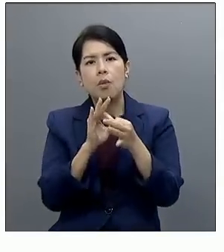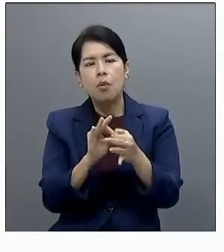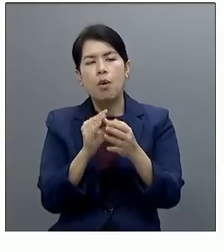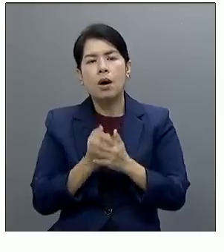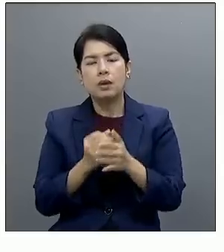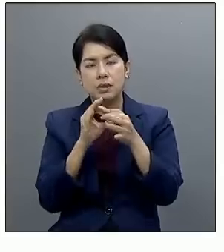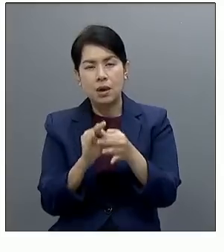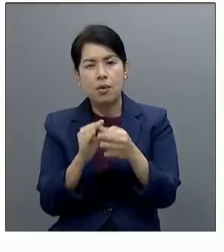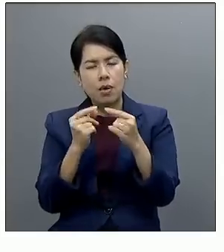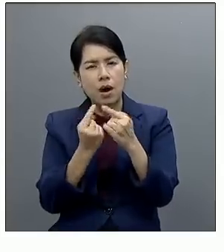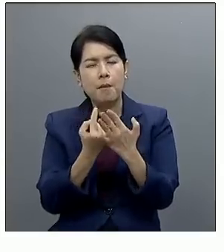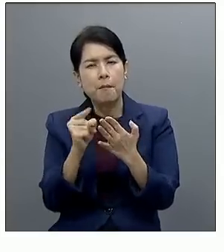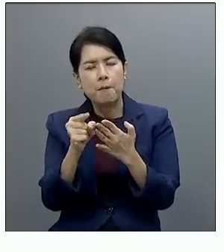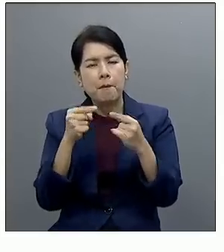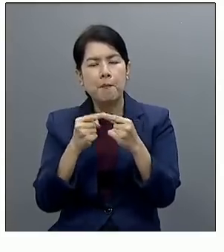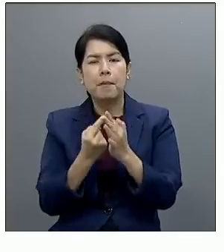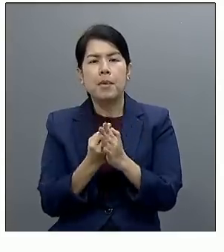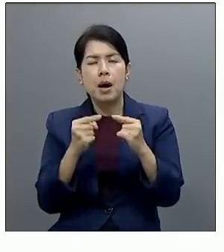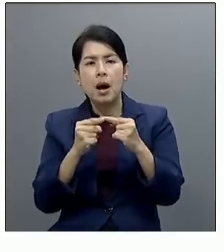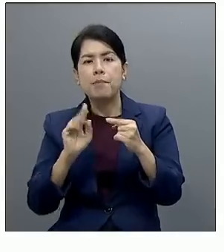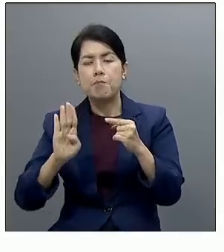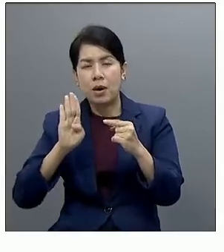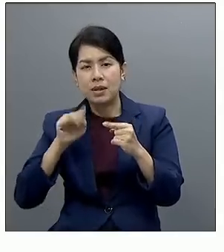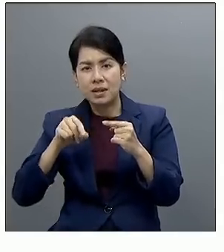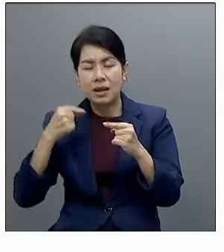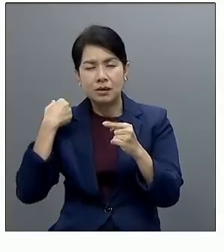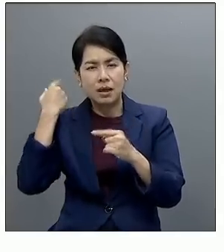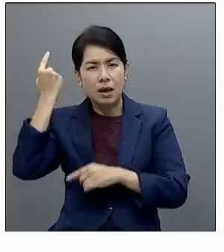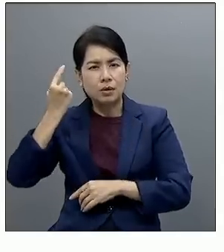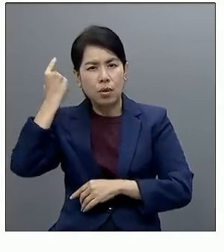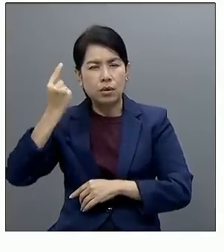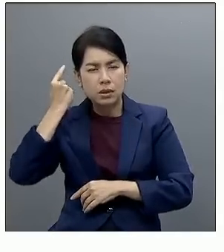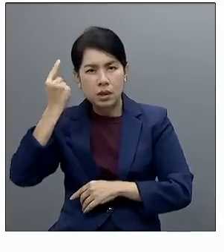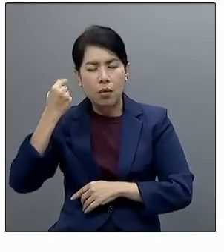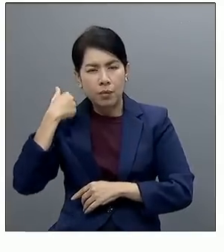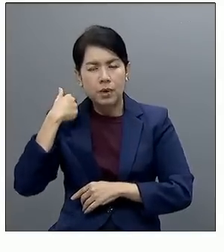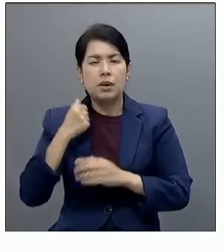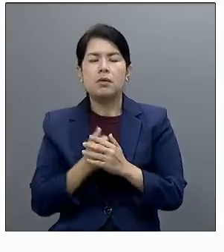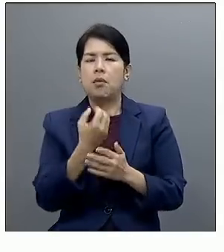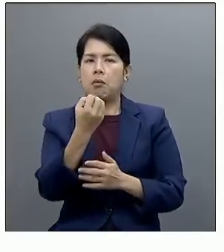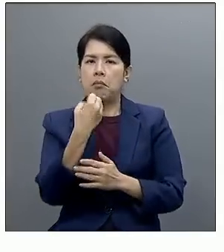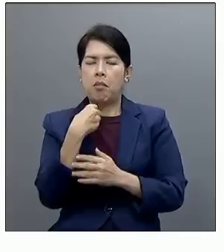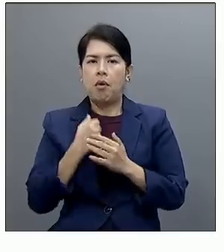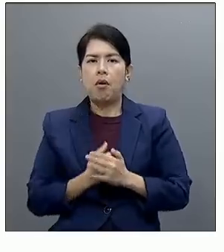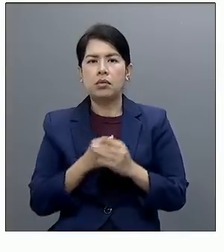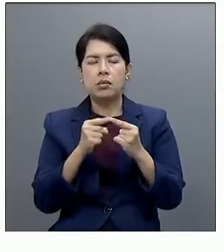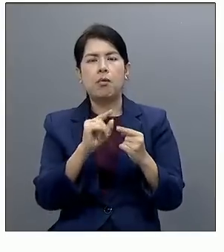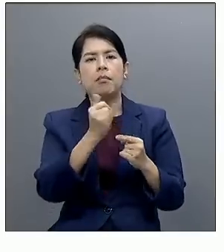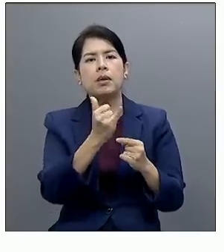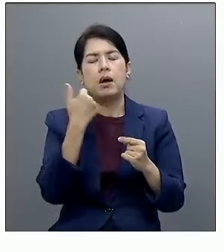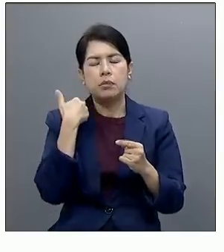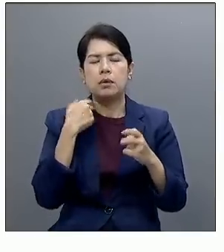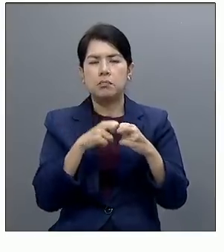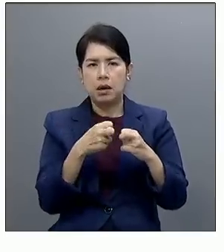เรือไททานิคนะคะโดยสมาคมมองว่าแนวทางการทดสอบเรือของ OceanGateอาจส่งผลกระทบในเชิงลบค่ะ